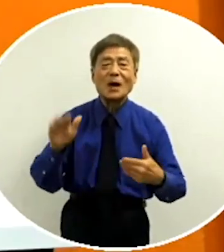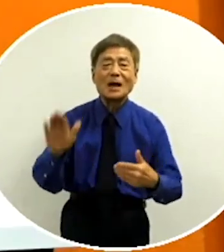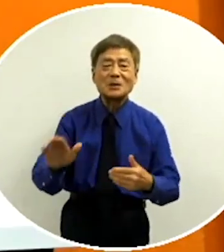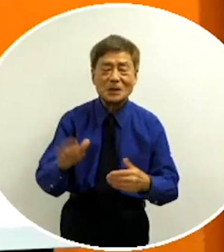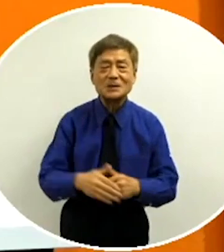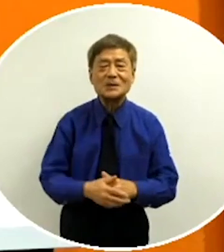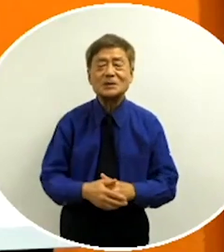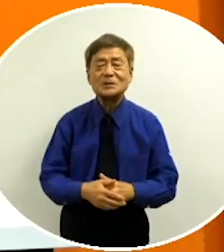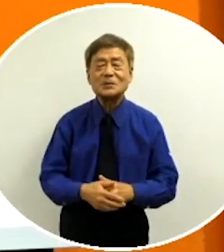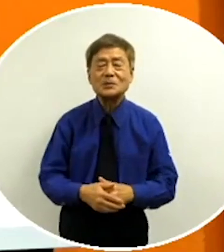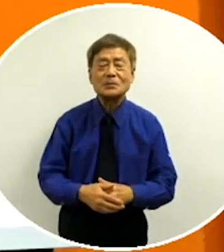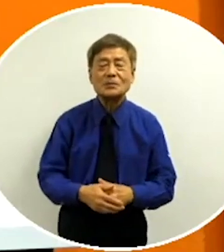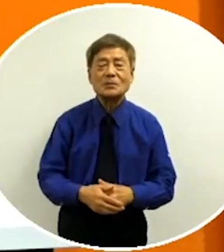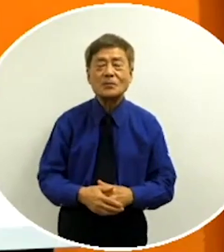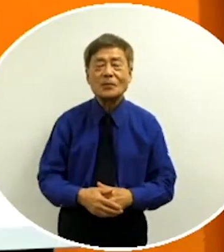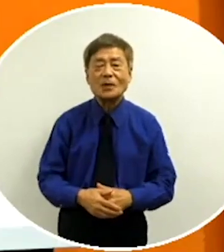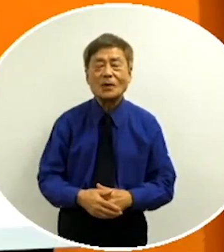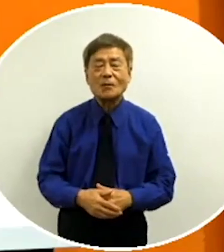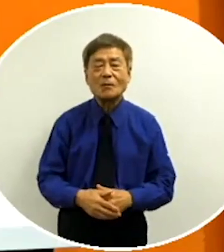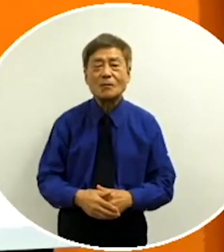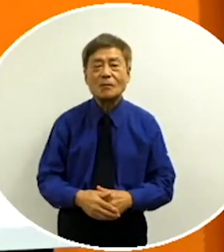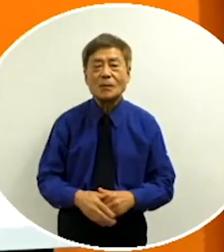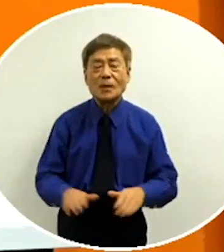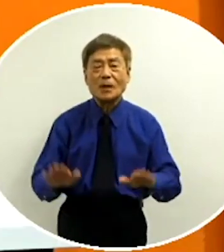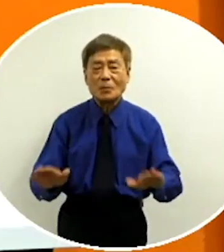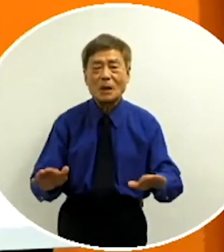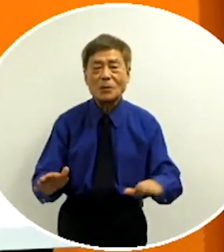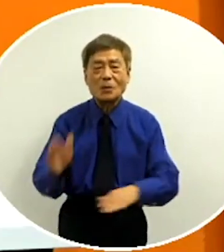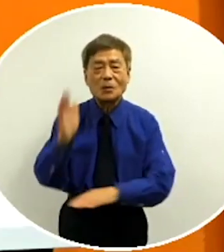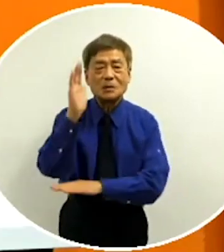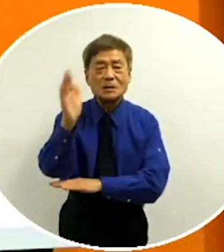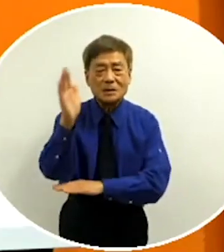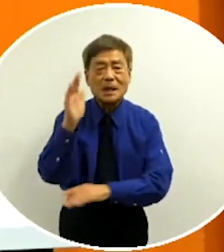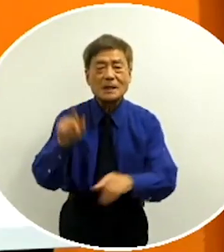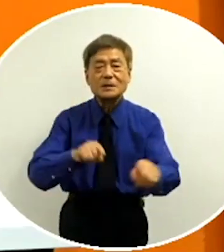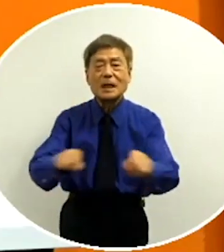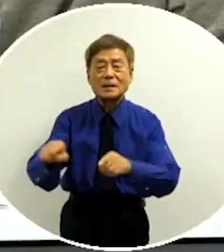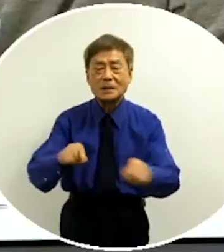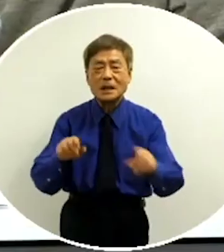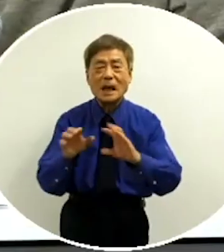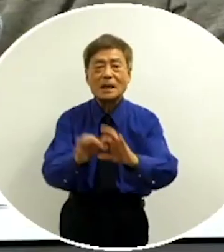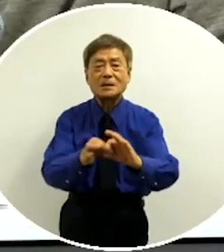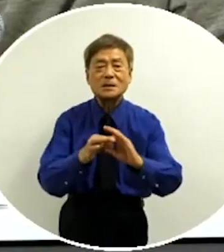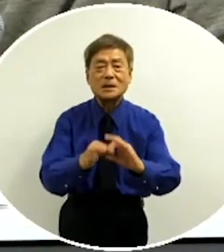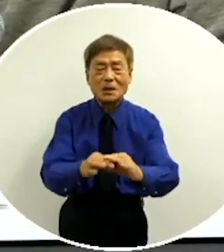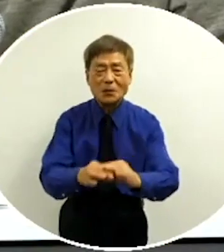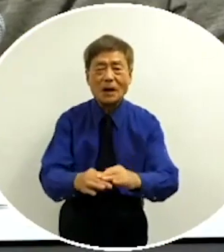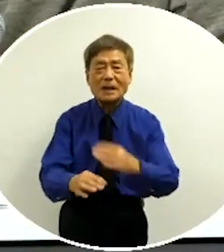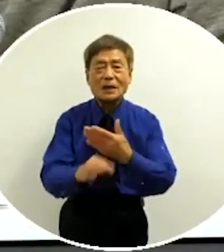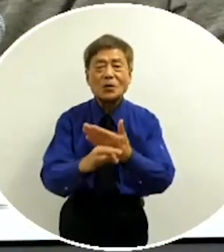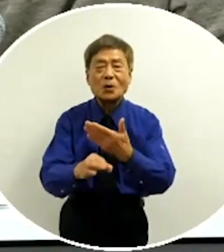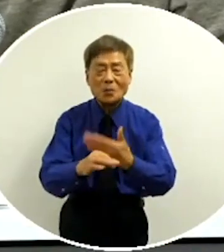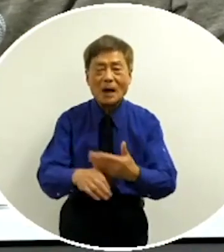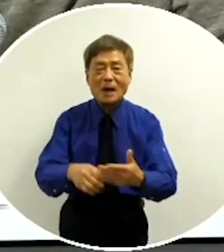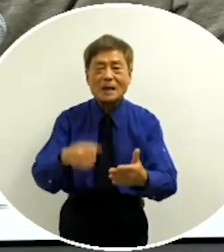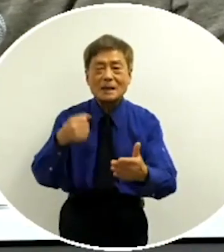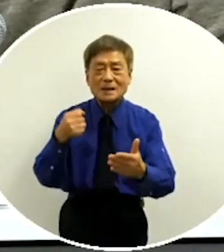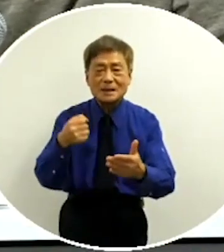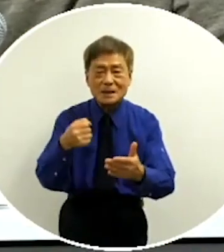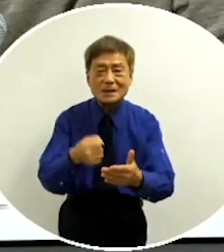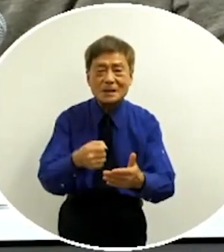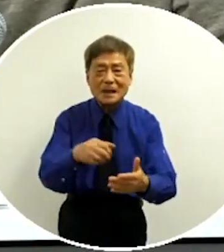あの私ねとにかく政策に関しては本当にその徹底して地域を回って